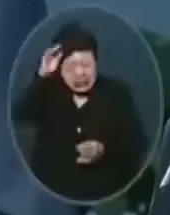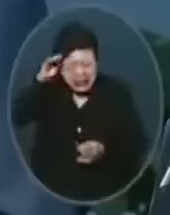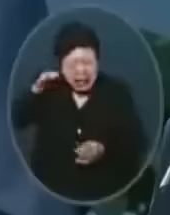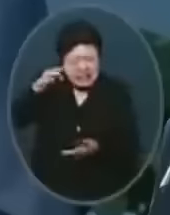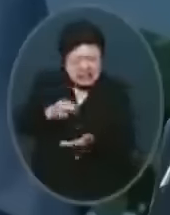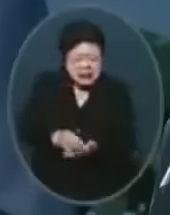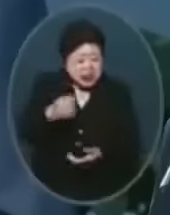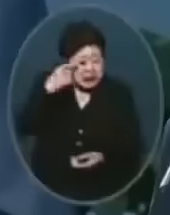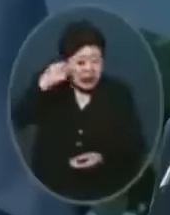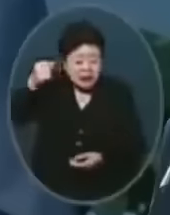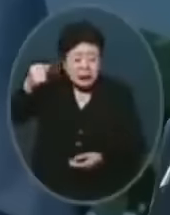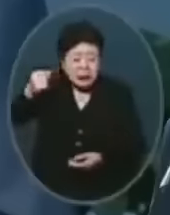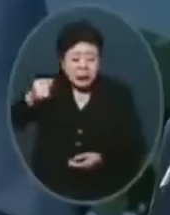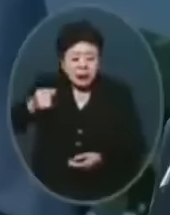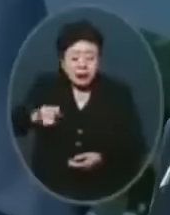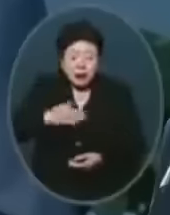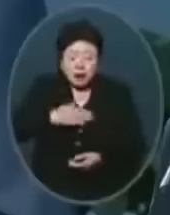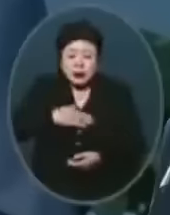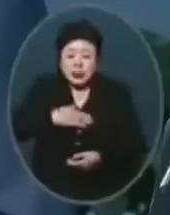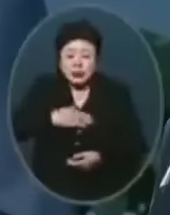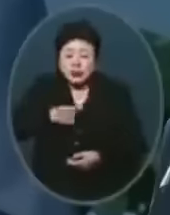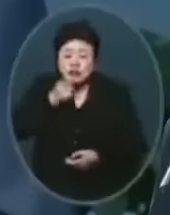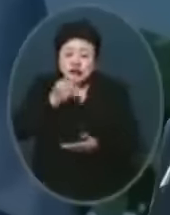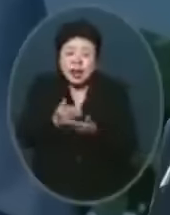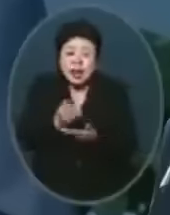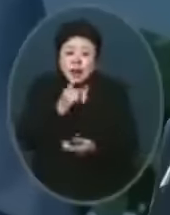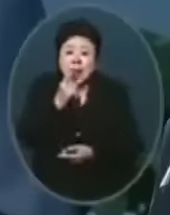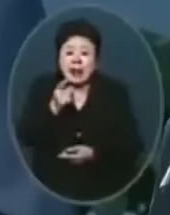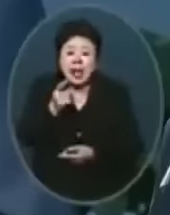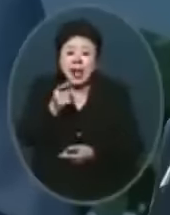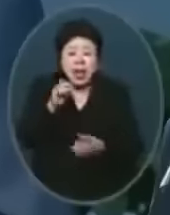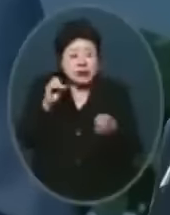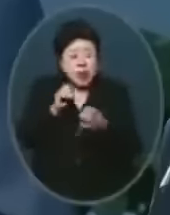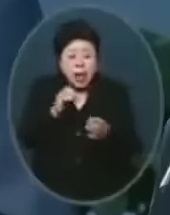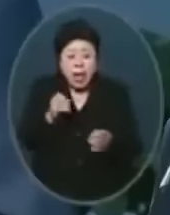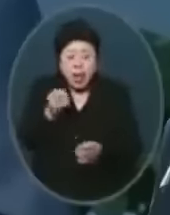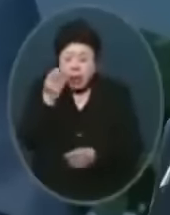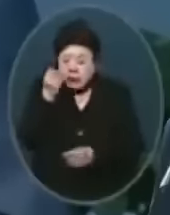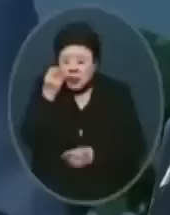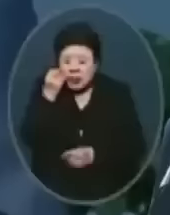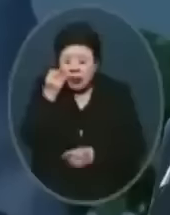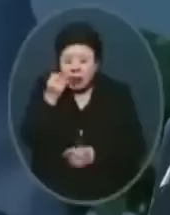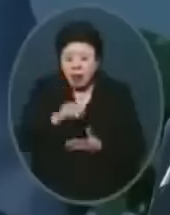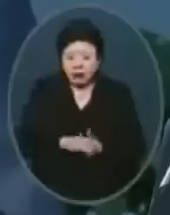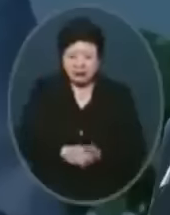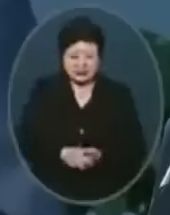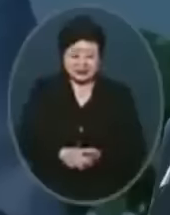취급하는데 어떻게 당신이 나보고 대화를 합니까?